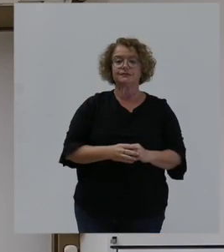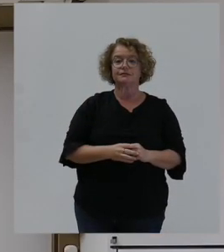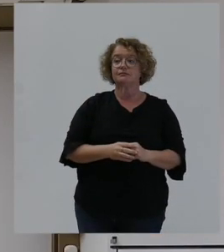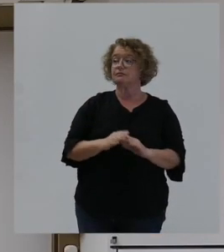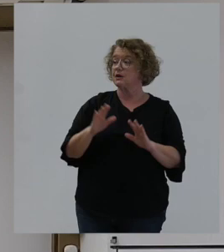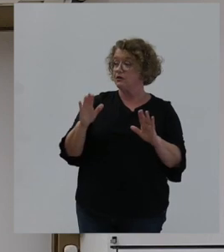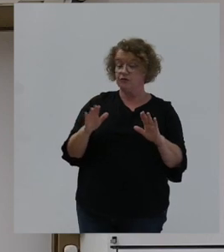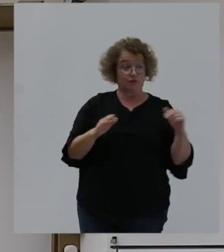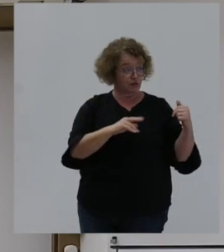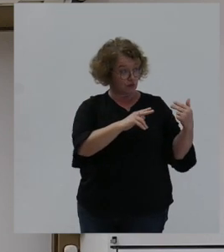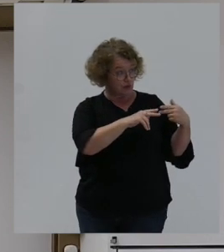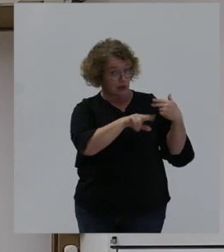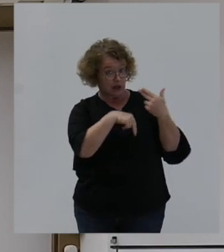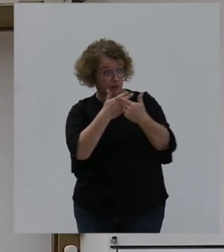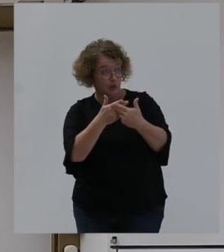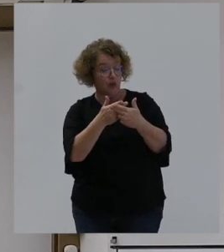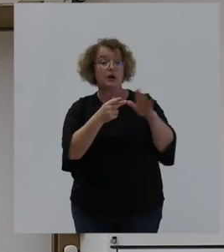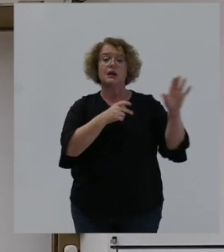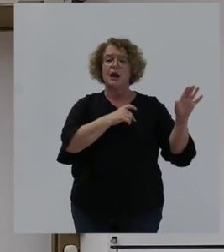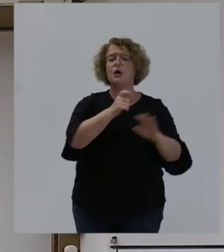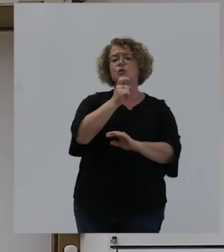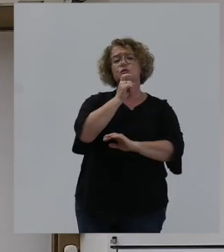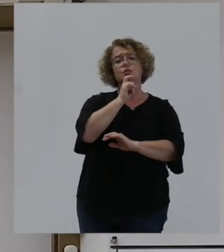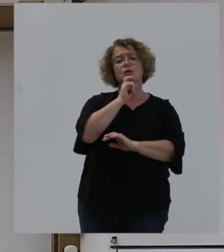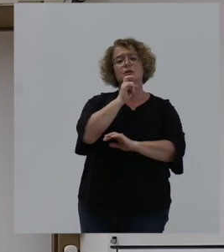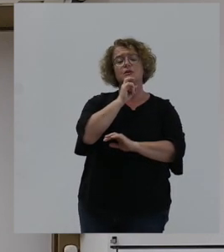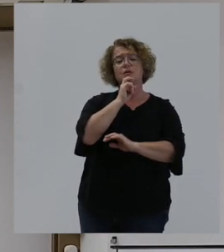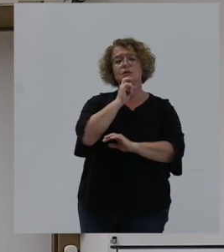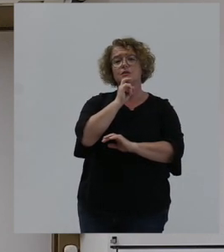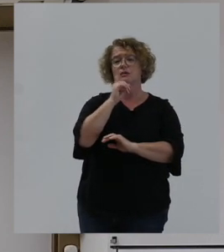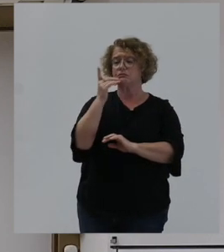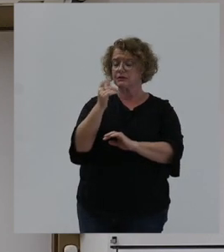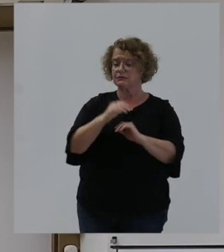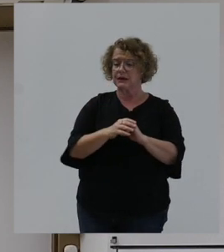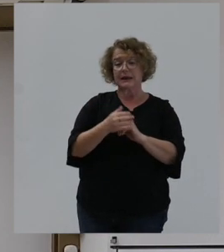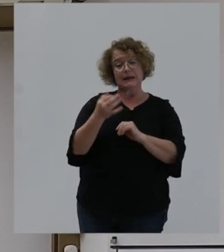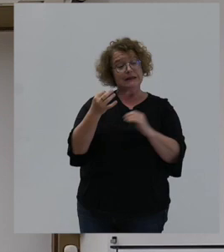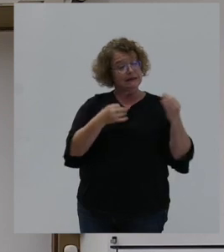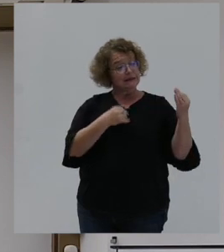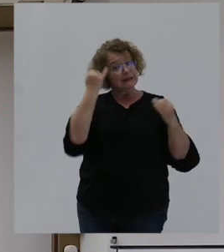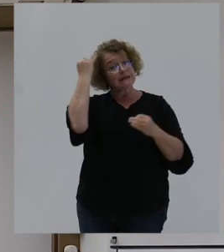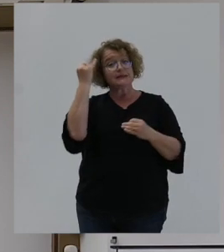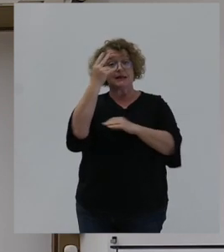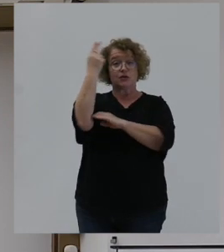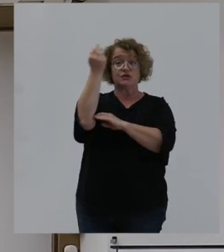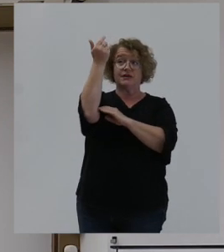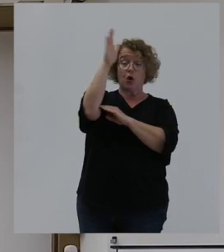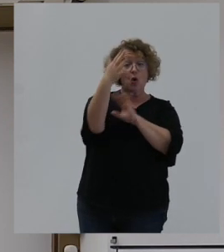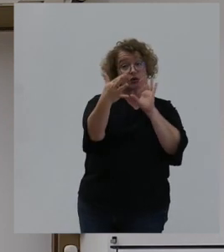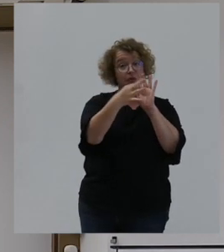Je ne sais pas si vous voulez réagir. Sinon, vous évoquiez tout à l'heure le fait de rentrer en partenariat avec d'autres universités. Est-ce que vous